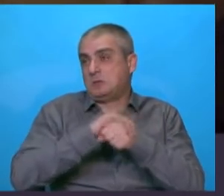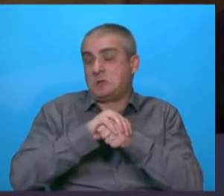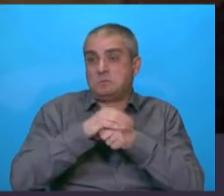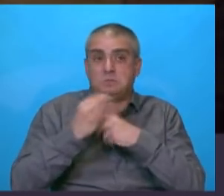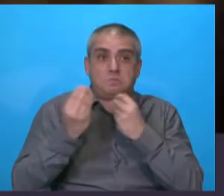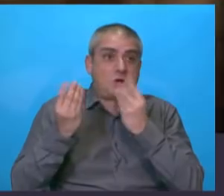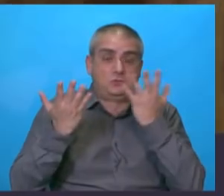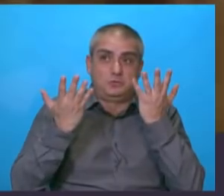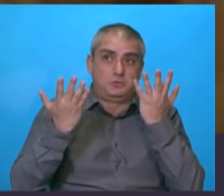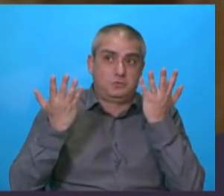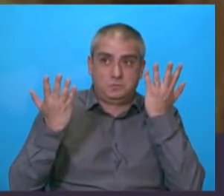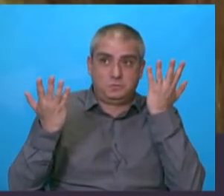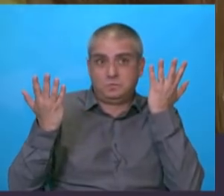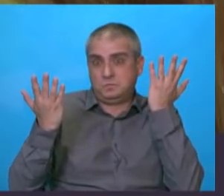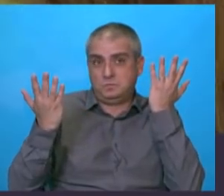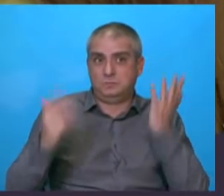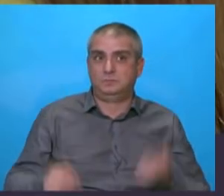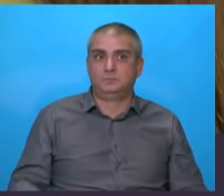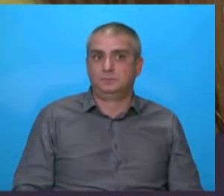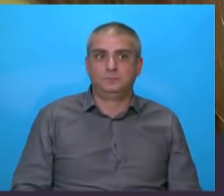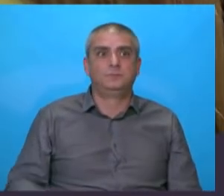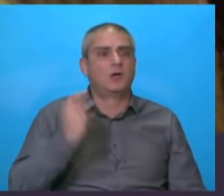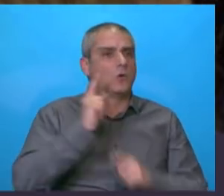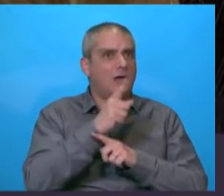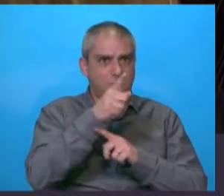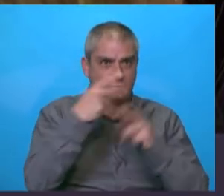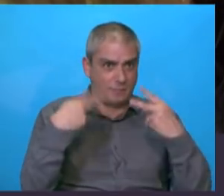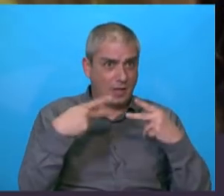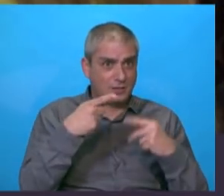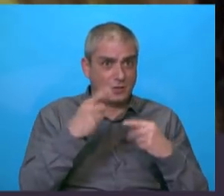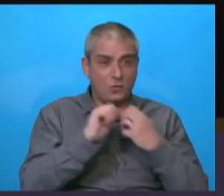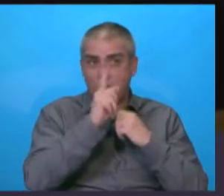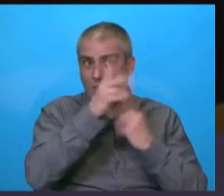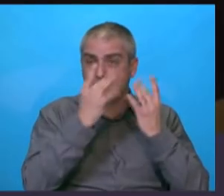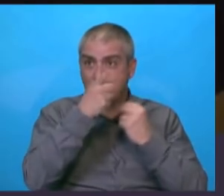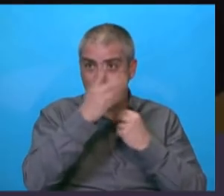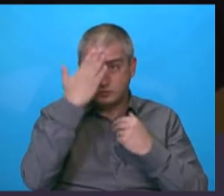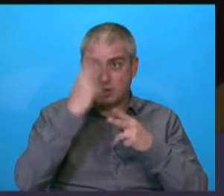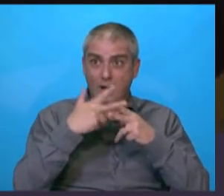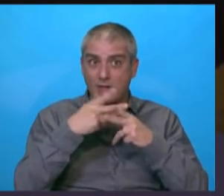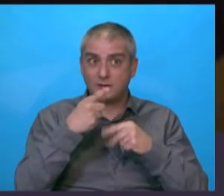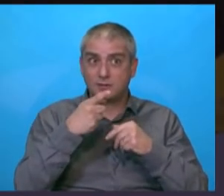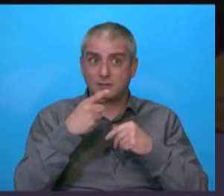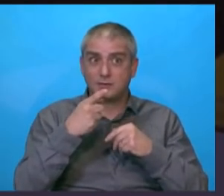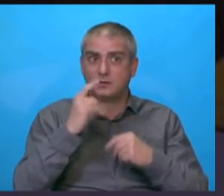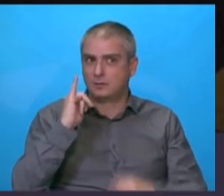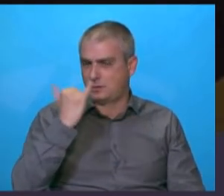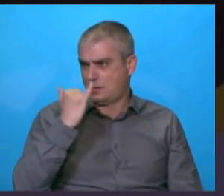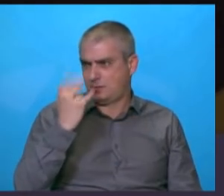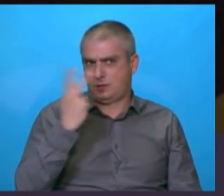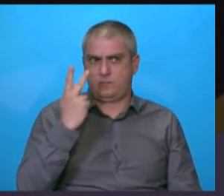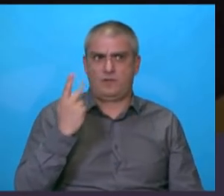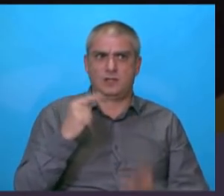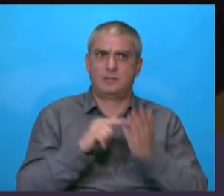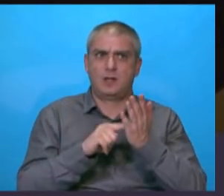אם יש משהו. היו רגעים שאת פחדת, שאולי את נדבקת, שאת חלית? Yeah, of course, because